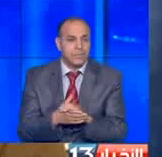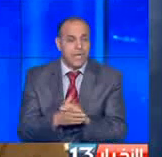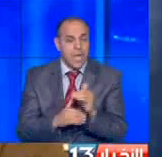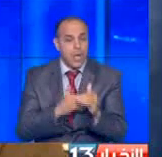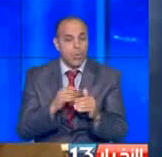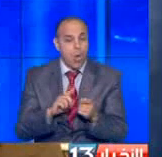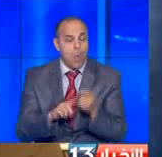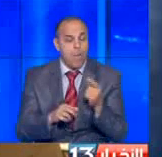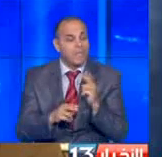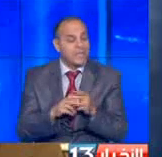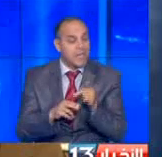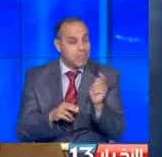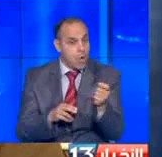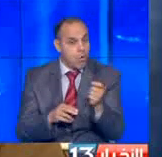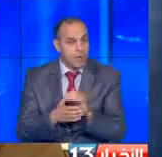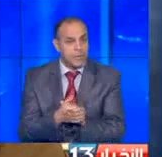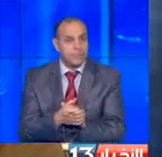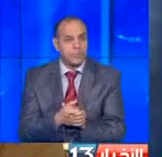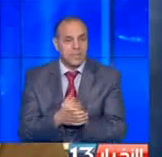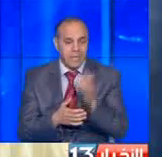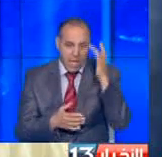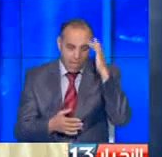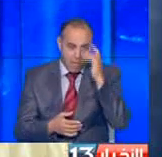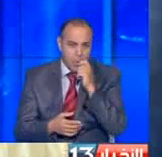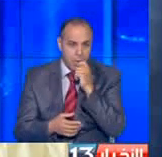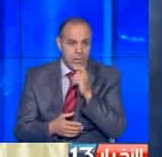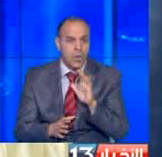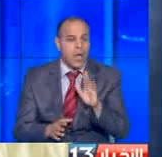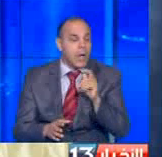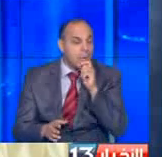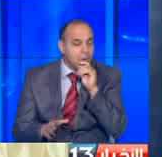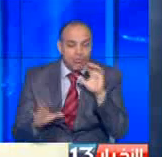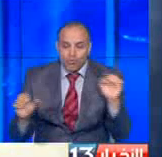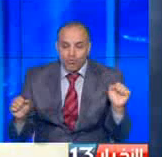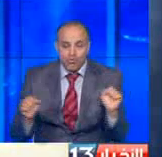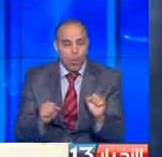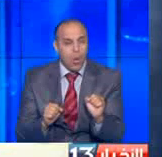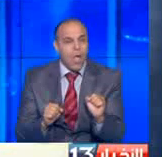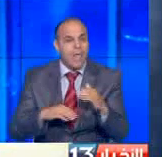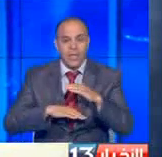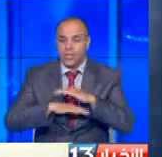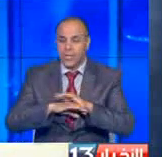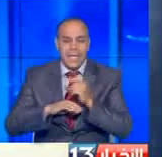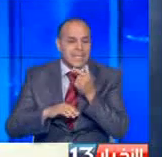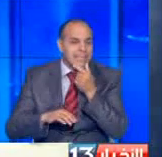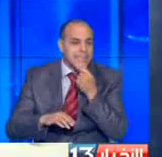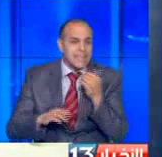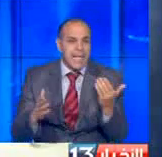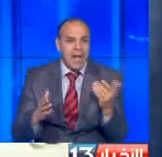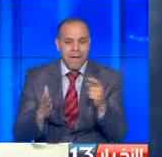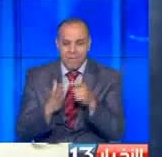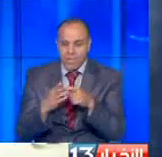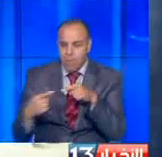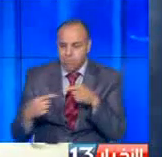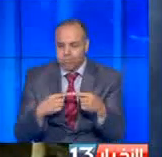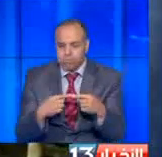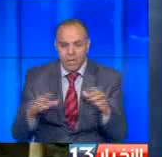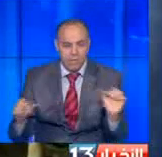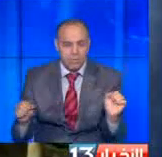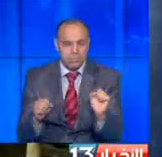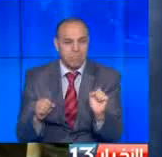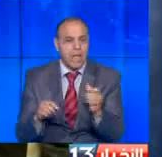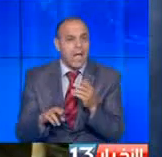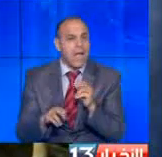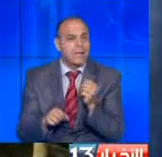ملينه وخطوه في نشر ثقافه التحكيم التحكيم وهو اذا ذلك الجسر الذي يسهل مساله فصل النزاعات في مجال الاستثمار